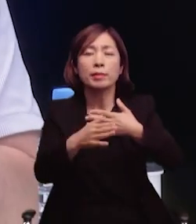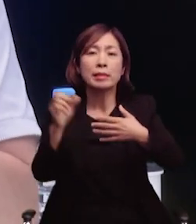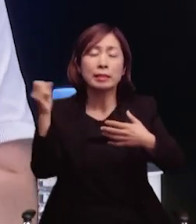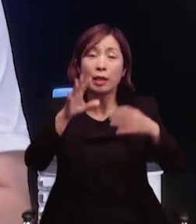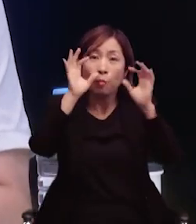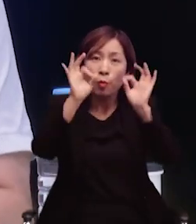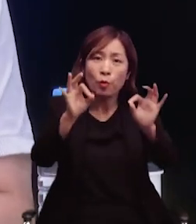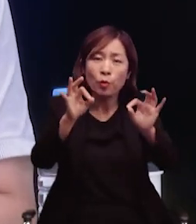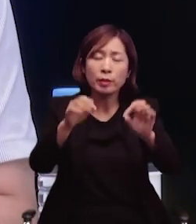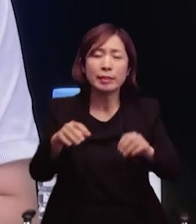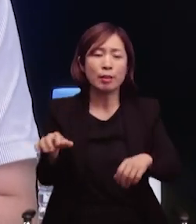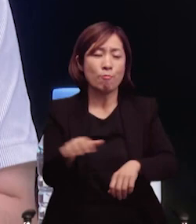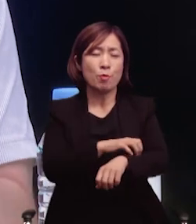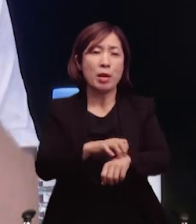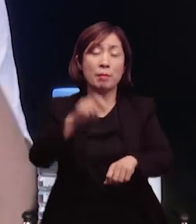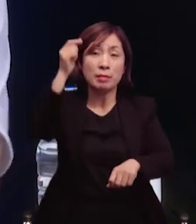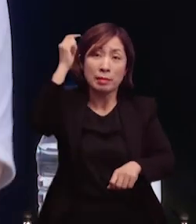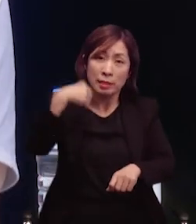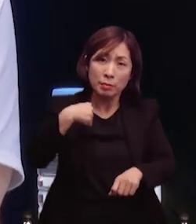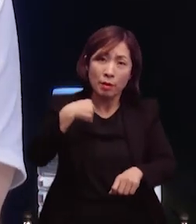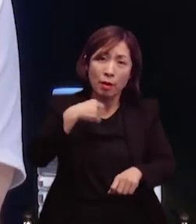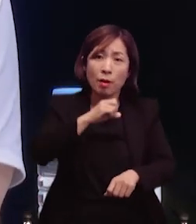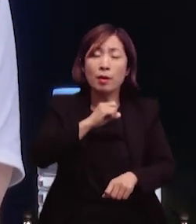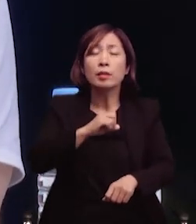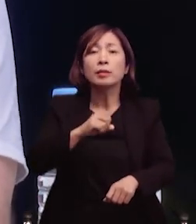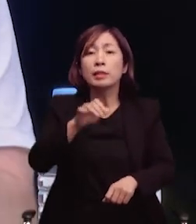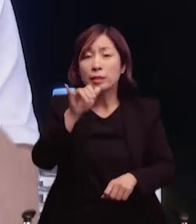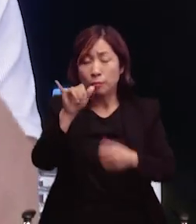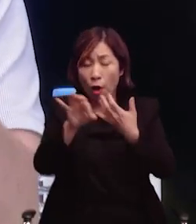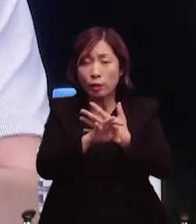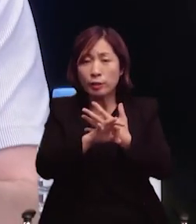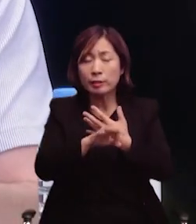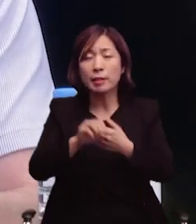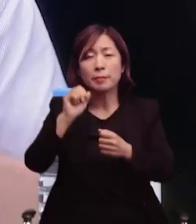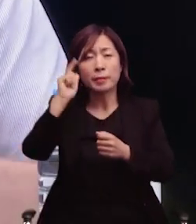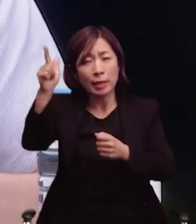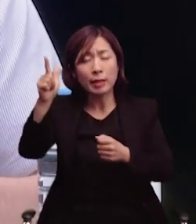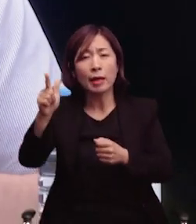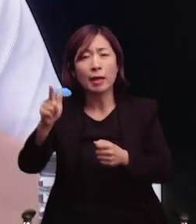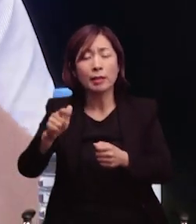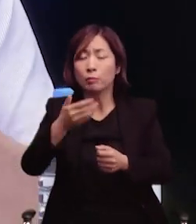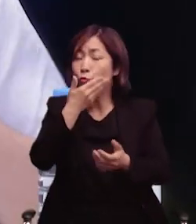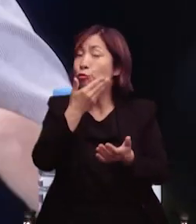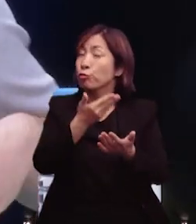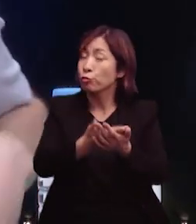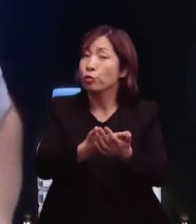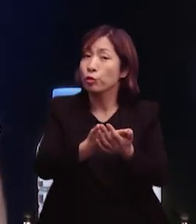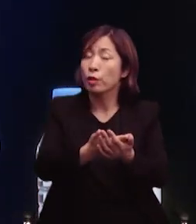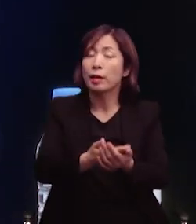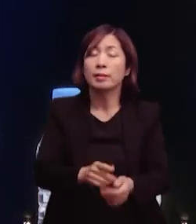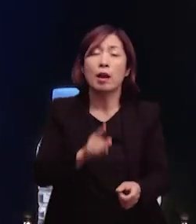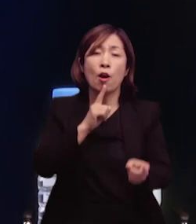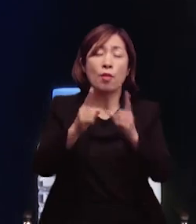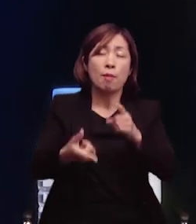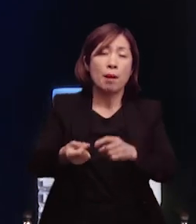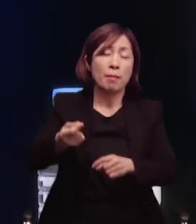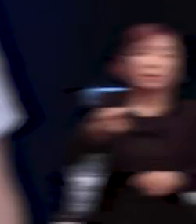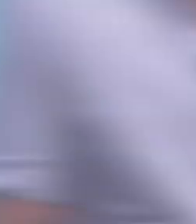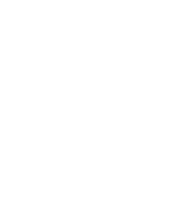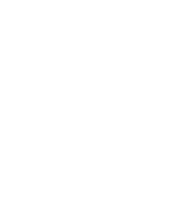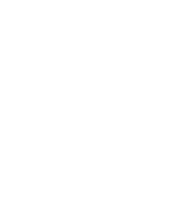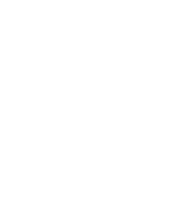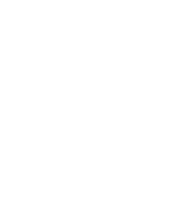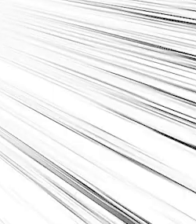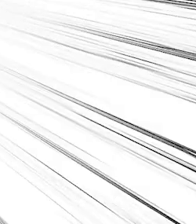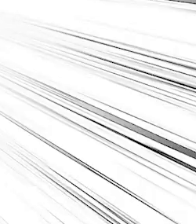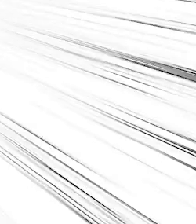쓰게 불타 남을 느끼면서 깨달음이 따라오는 요런 접근법 을 쓰셔야 지 언어를 빨리 배우실 수 가 있습니다